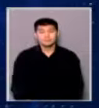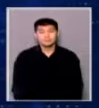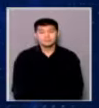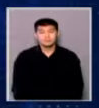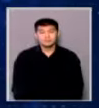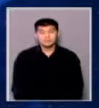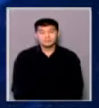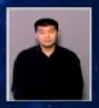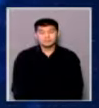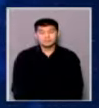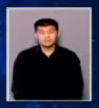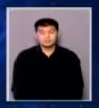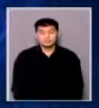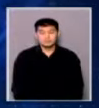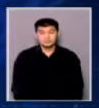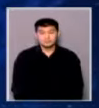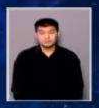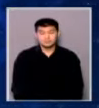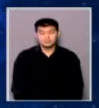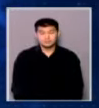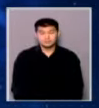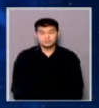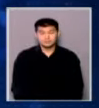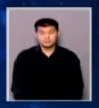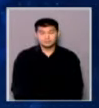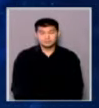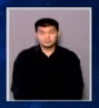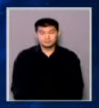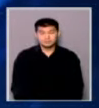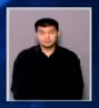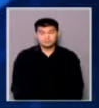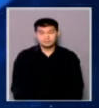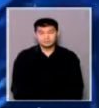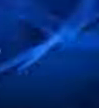Қымбат Дайырқызы, Жарылғаш Жалғасов, жаңалық қызметі.